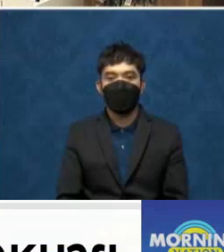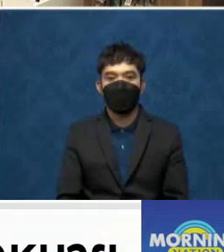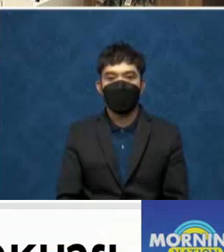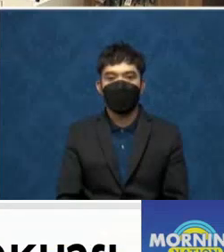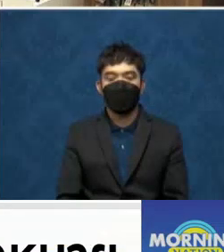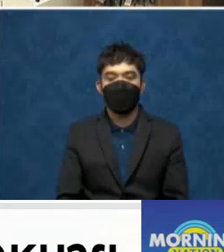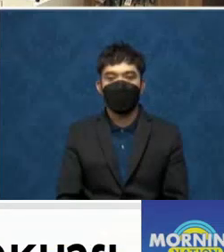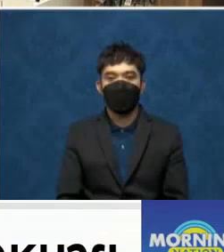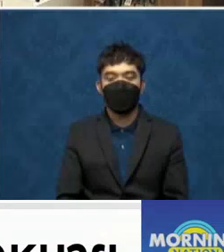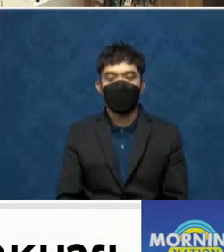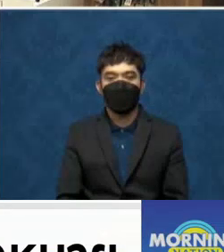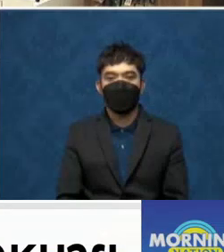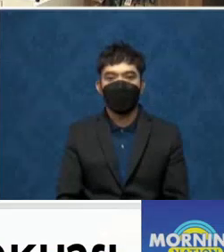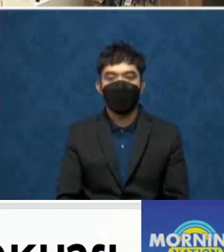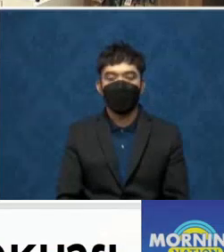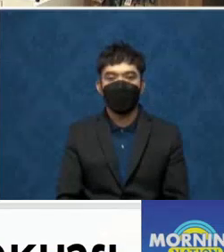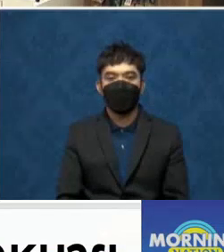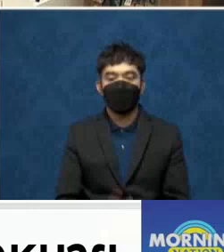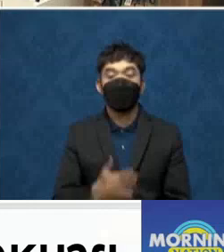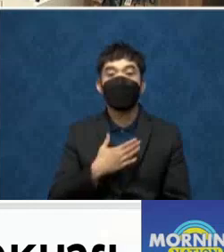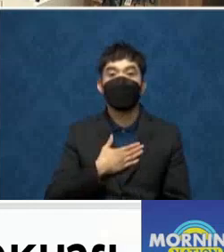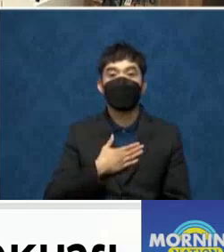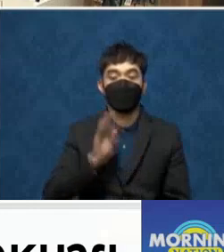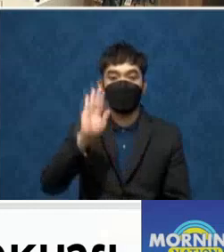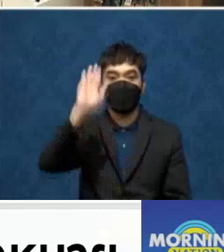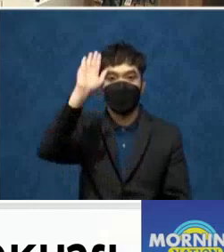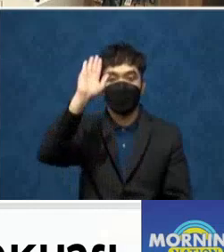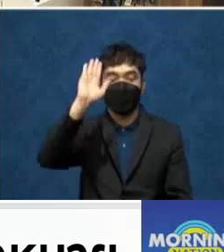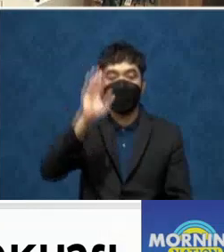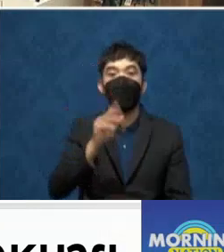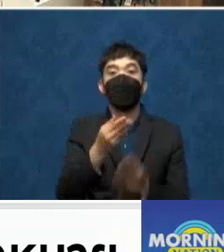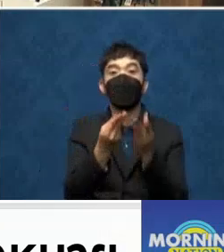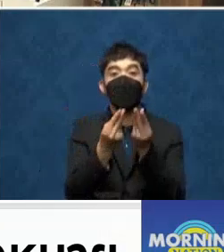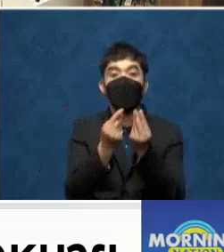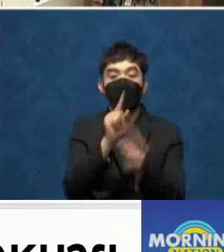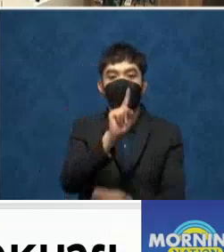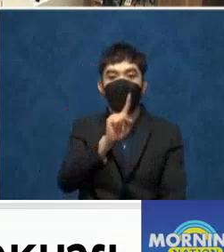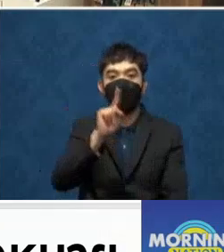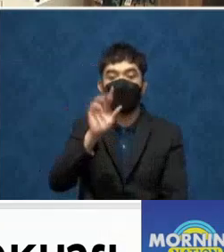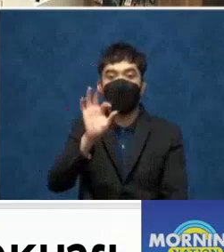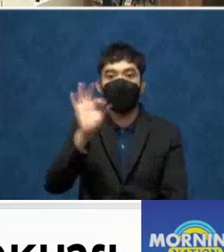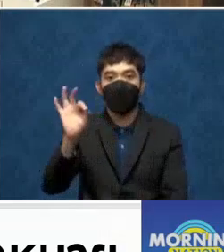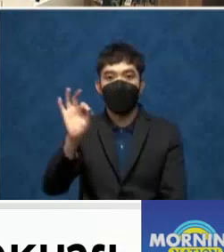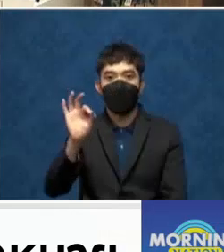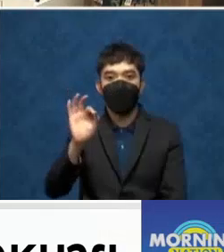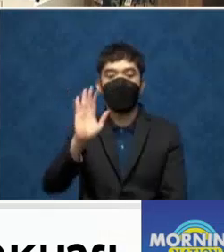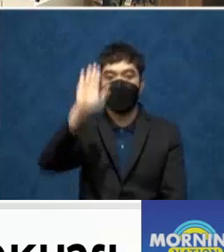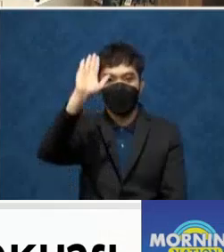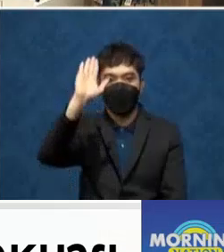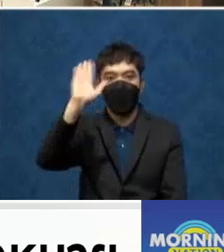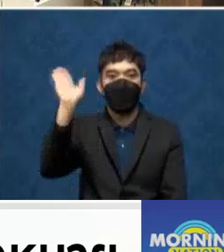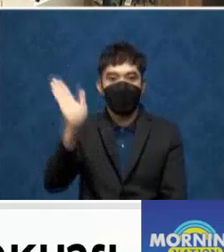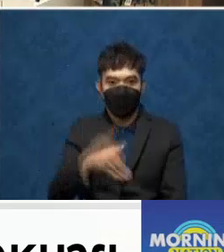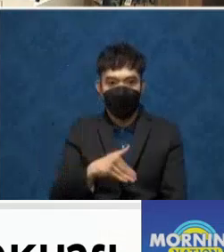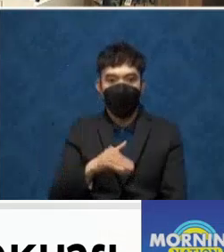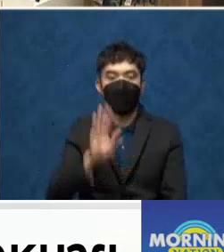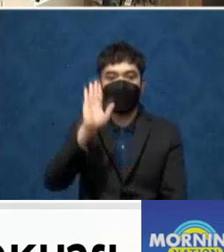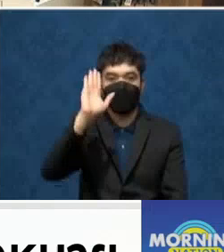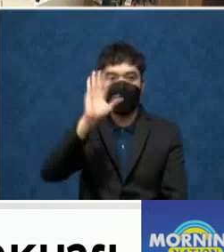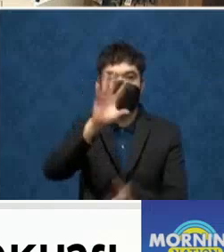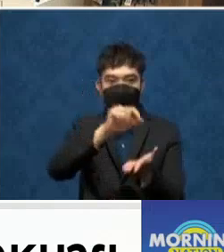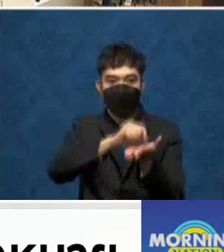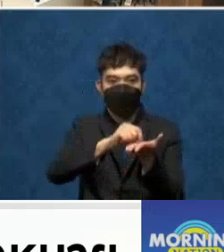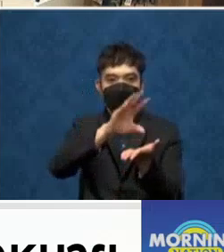พนันผิดกฎหมายการแพร่ระบาดของตู้เกมพนันไฟฟ้าและการพนันออนไลน์ที่ทางกมธ.เสนอต่อที่ประชุมหลังจากใช้เวลาอภิปรายแสดง